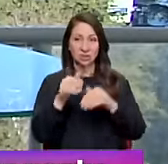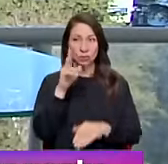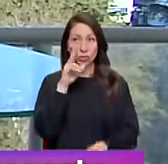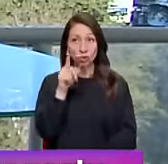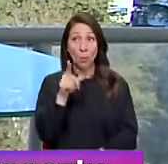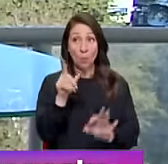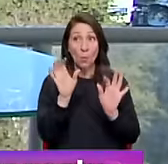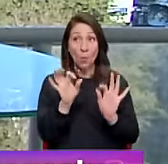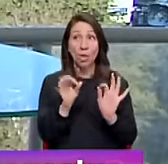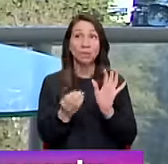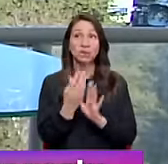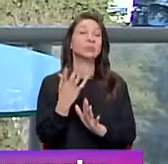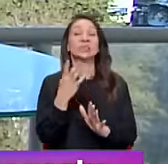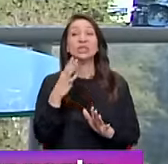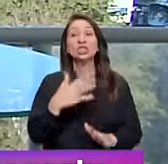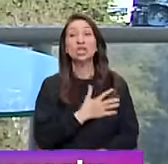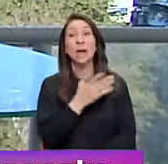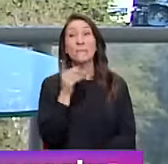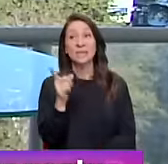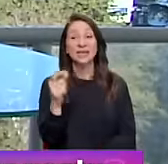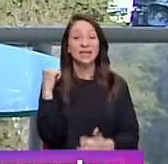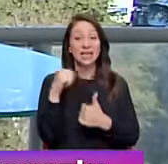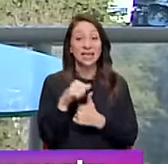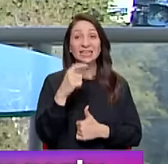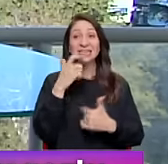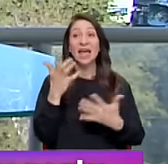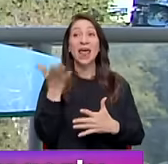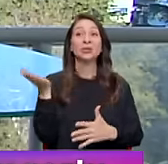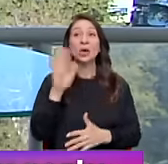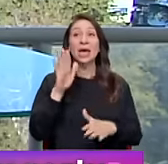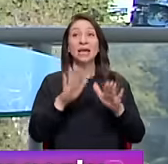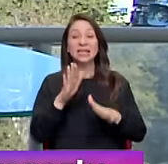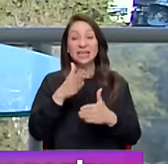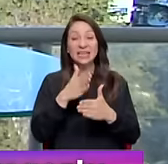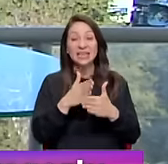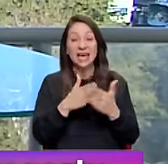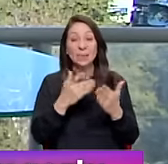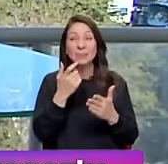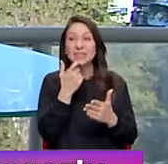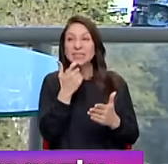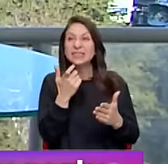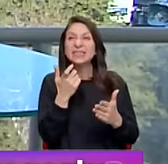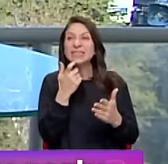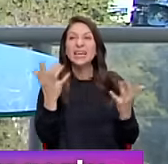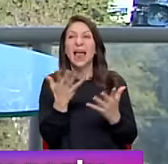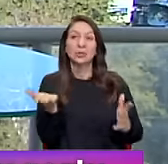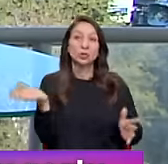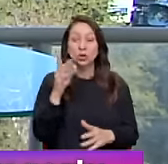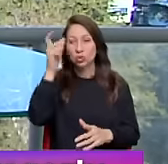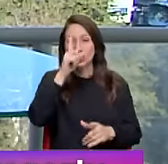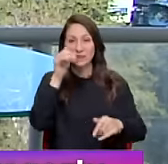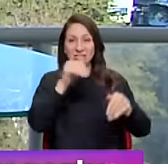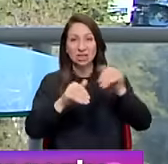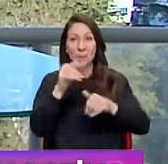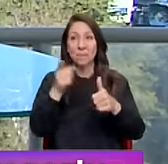sonucunun böyle çıkmasının ve Cumhuriyet Halk Partisi'nin yine seneler sonra, yaklaşık yarım asır sonra Türkiye'de girdiği bir